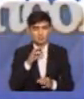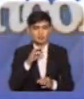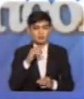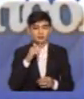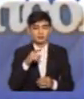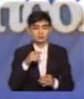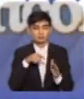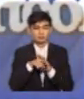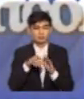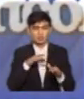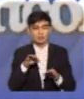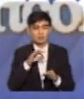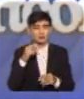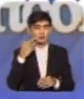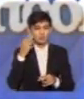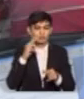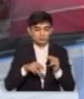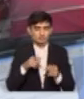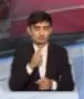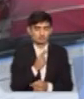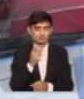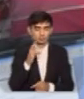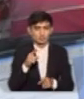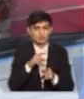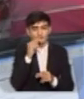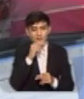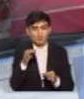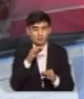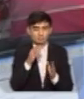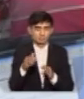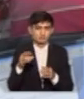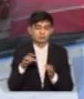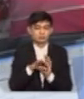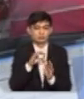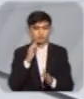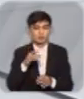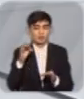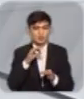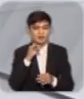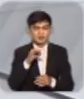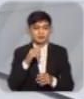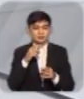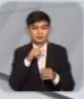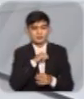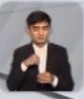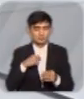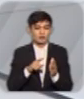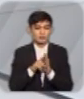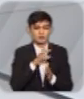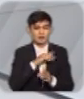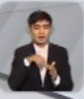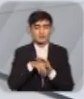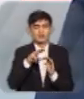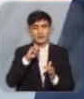айтқандай, соның аяқталуын күтейік. Ноғаев мырза тұрғындармен кері байланысты мықтап қолға алған сыңайлы. Күнделікті телеграм чатына түсіп